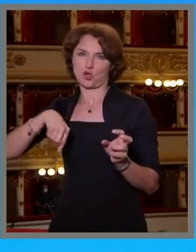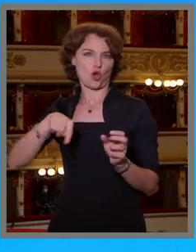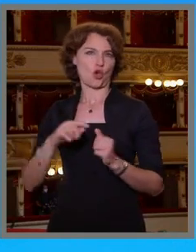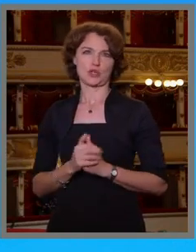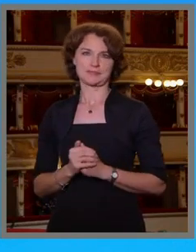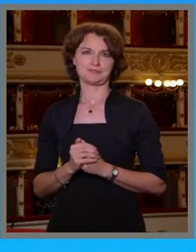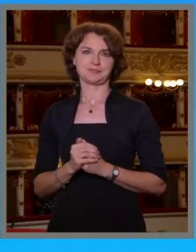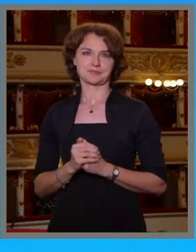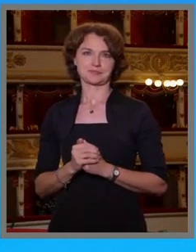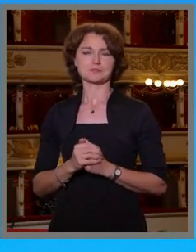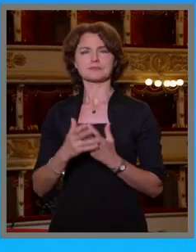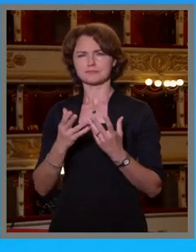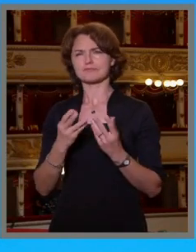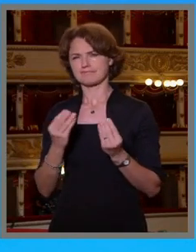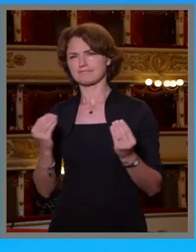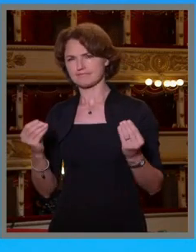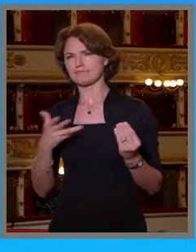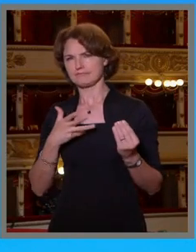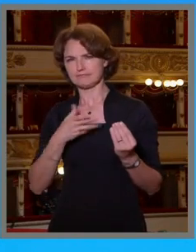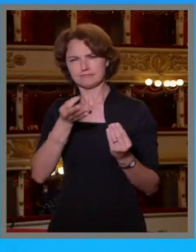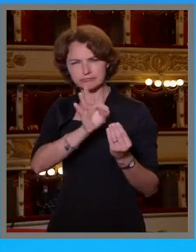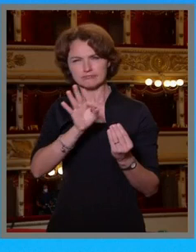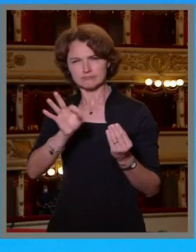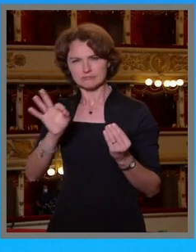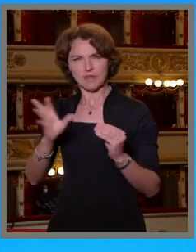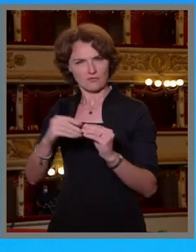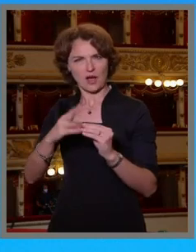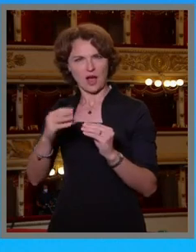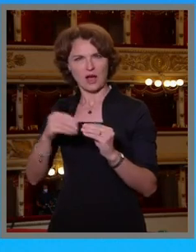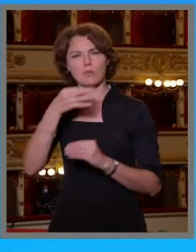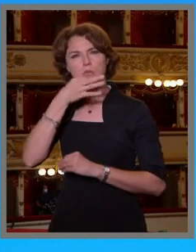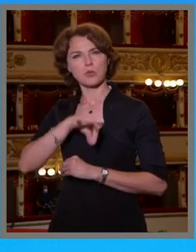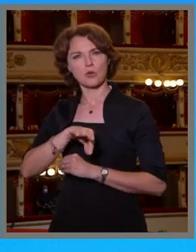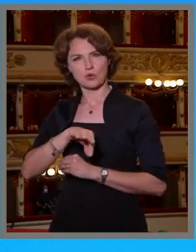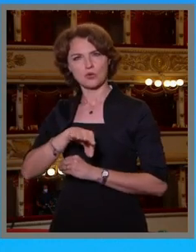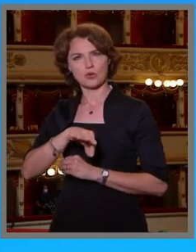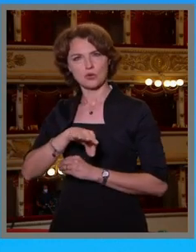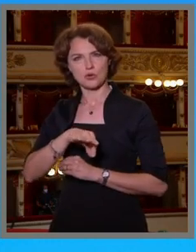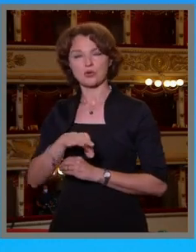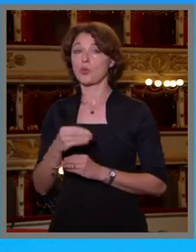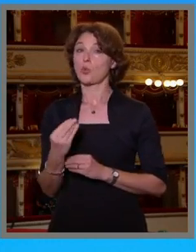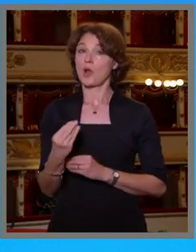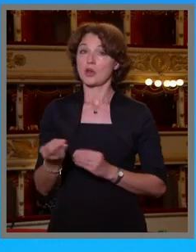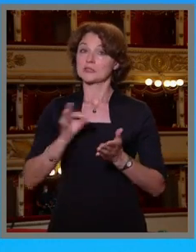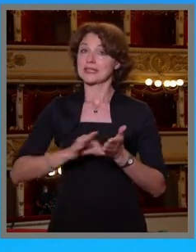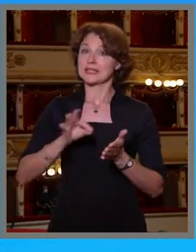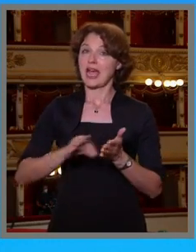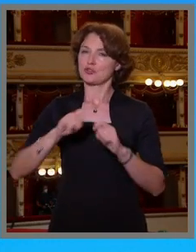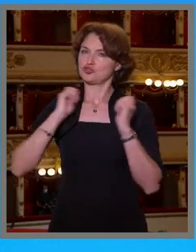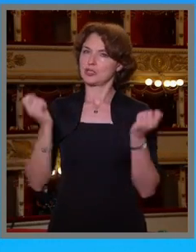sono una serie di cose che possono essere fatta ecco io come quando il segretario generale del prix è venuto da me